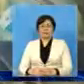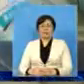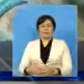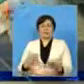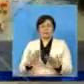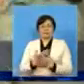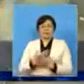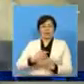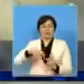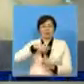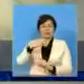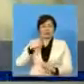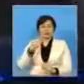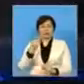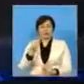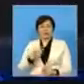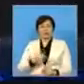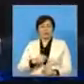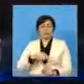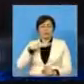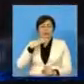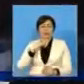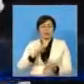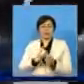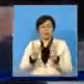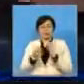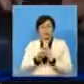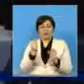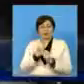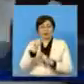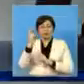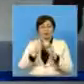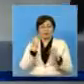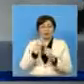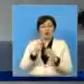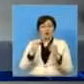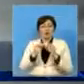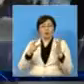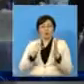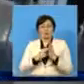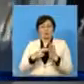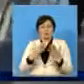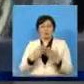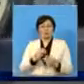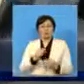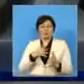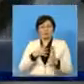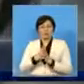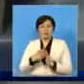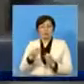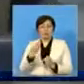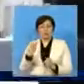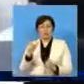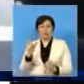Тағы бір кәсіпкер өз қаражатына етті қайта өңдеу цехын салды. 18,5 миллион теңгеге жабдықталған жаңа цехта енді 12 адам жұмыс